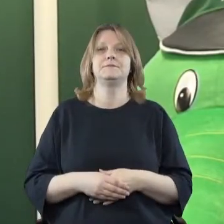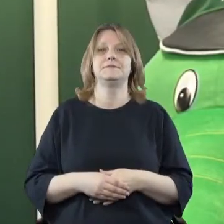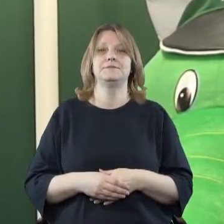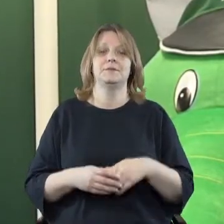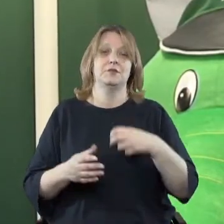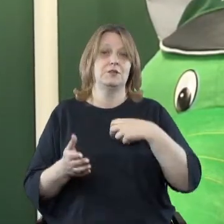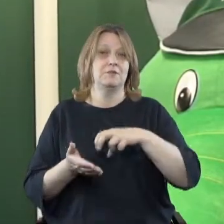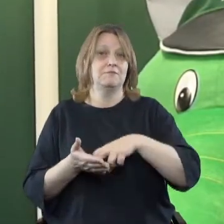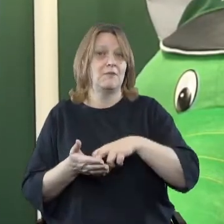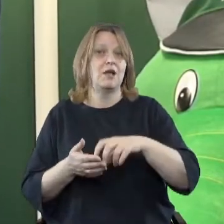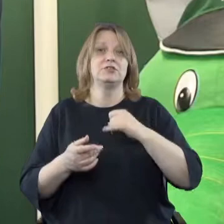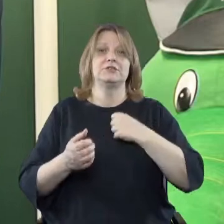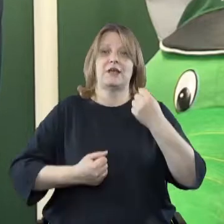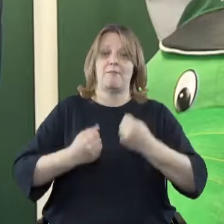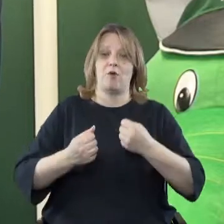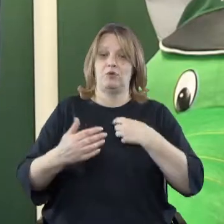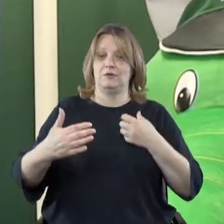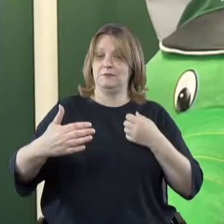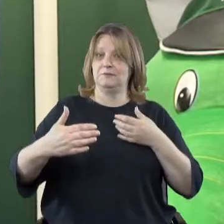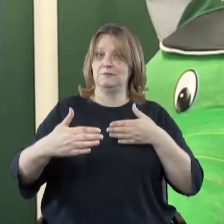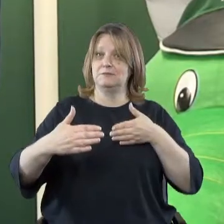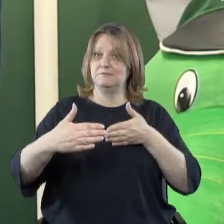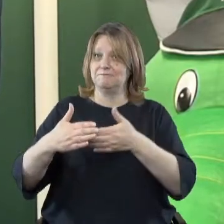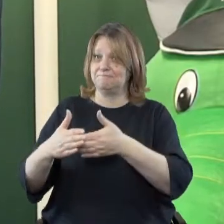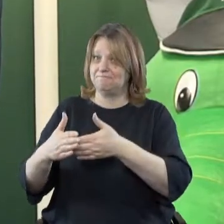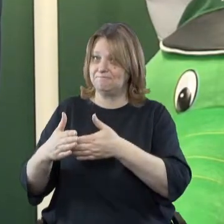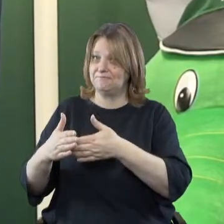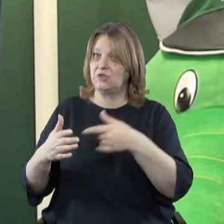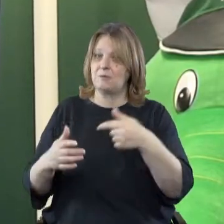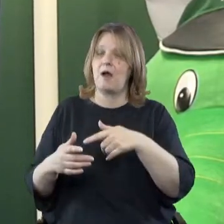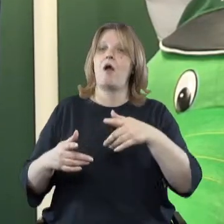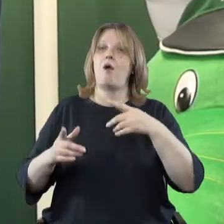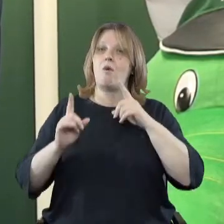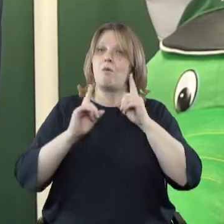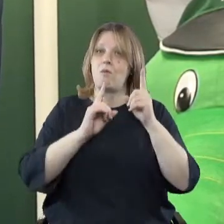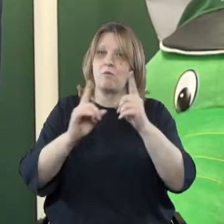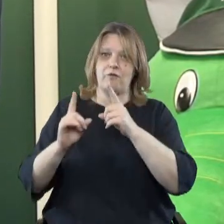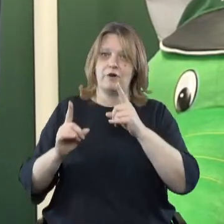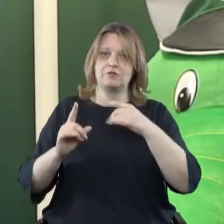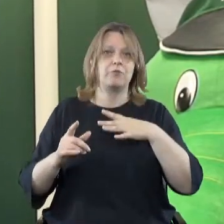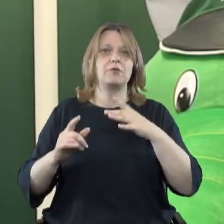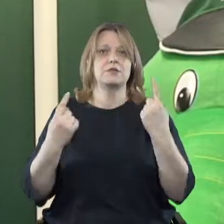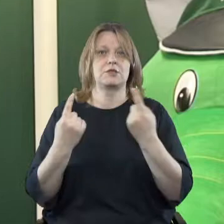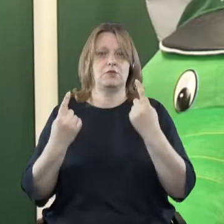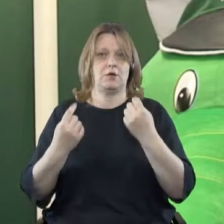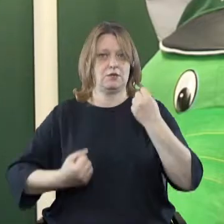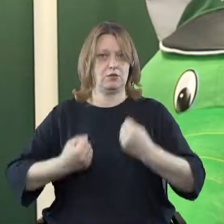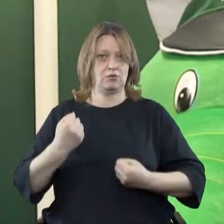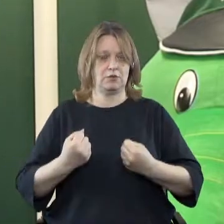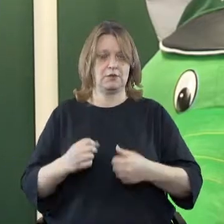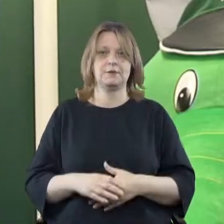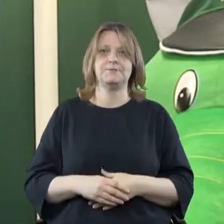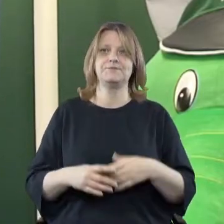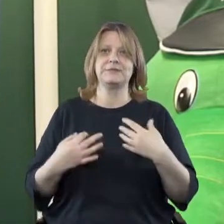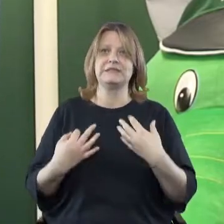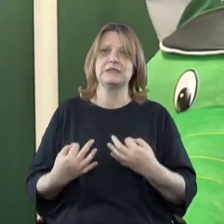czy samochodem, należy uważać, aby nie doprowadzać do sytuacji trudnych. Chciałem bardzo podziękować